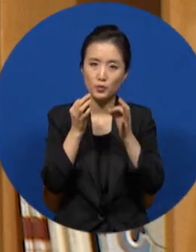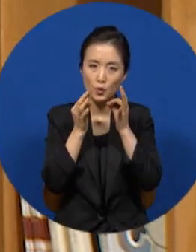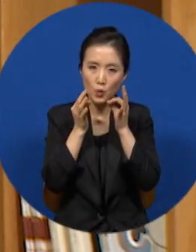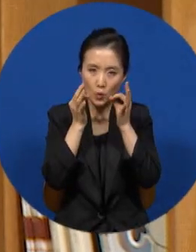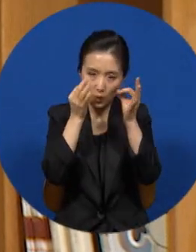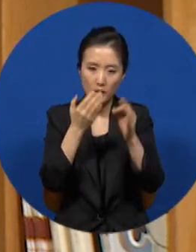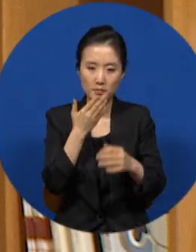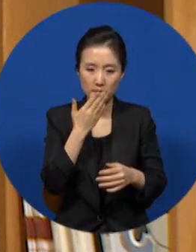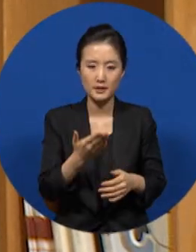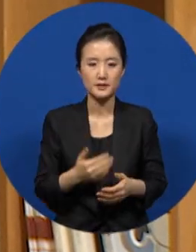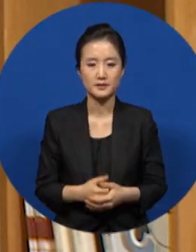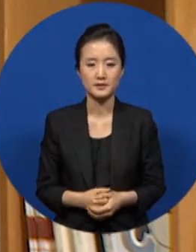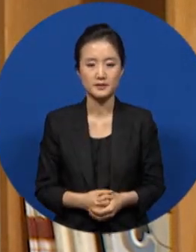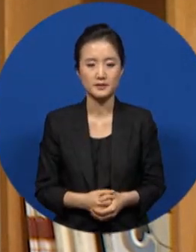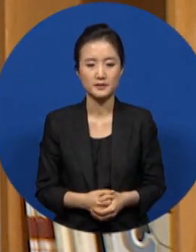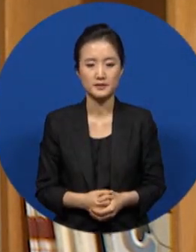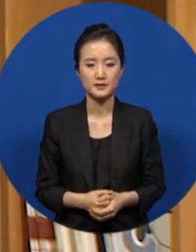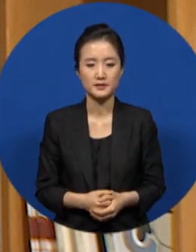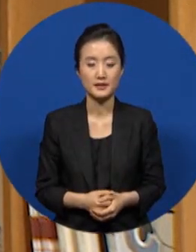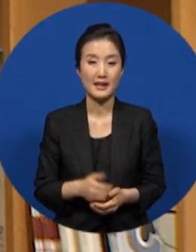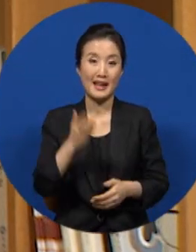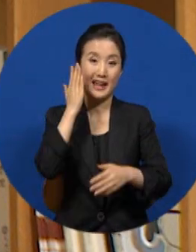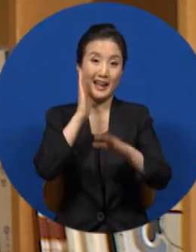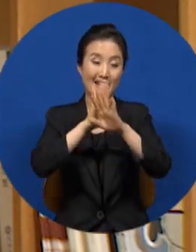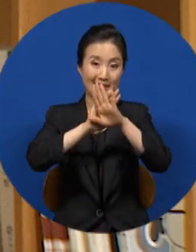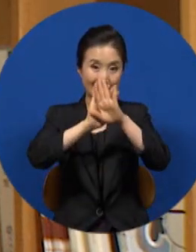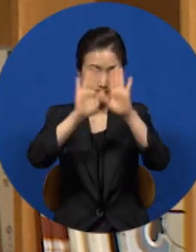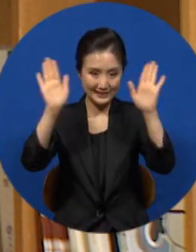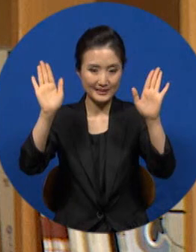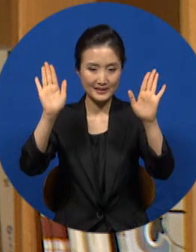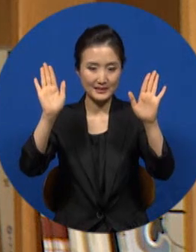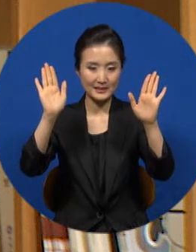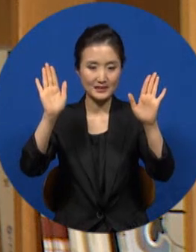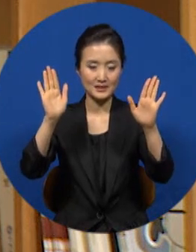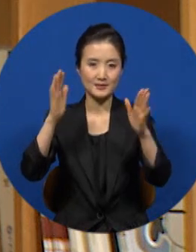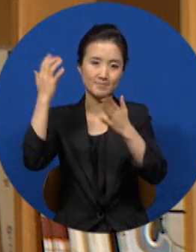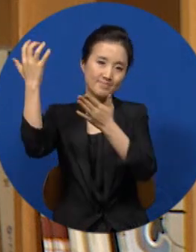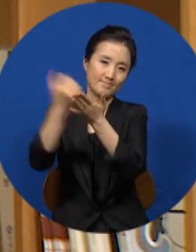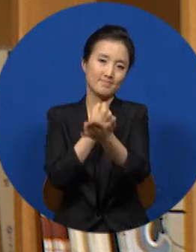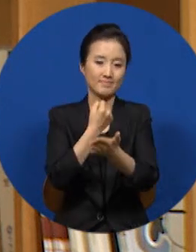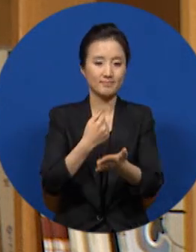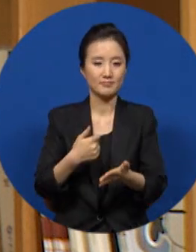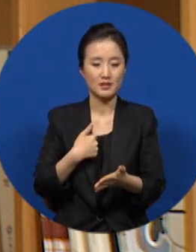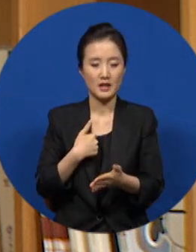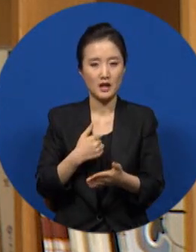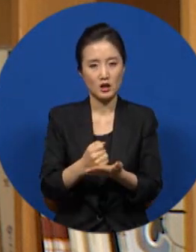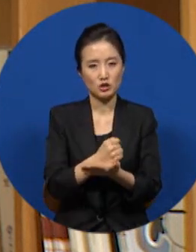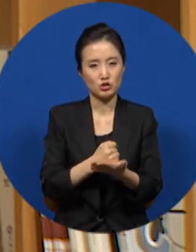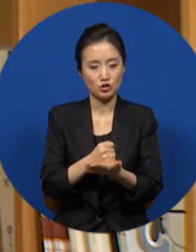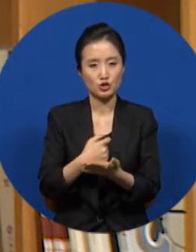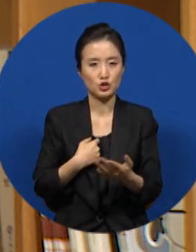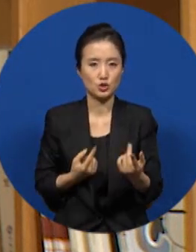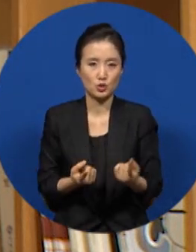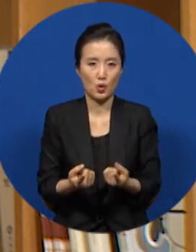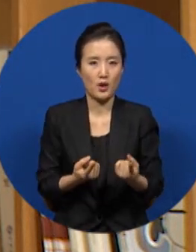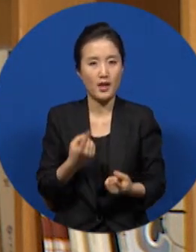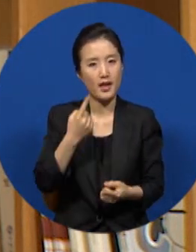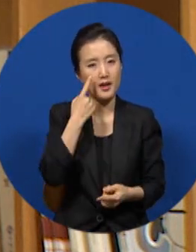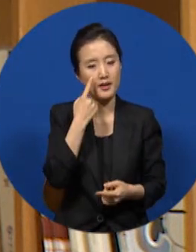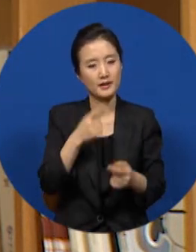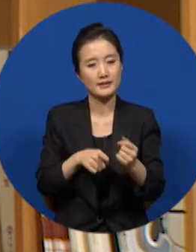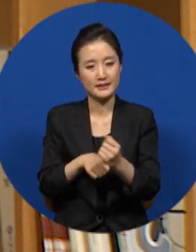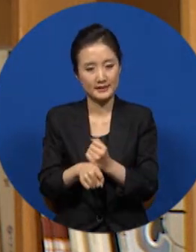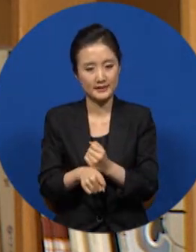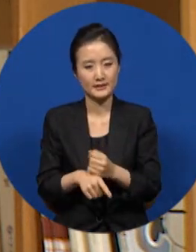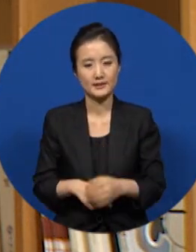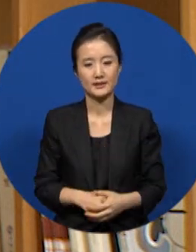탈신공 개천명 이렇게 해서 하늘이 하는 일들을 뺏어서 나도 좀 운을 좀 개척해보겠다 이런 이제 사회 개혁적인